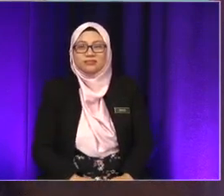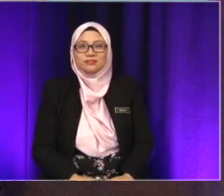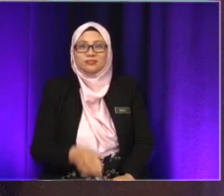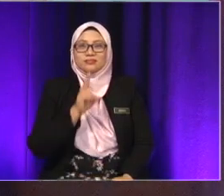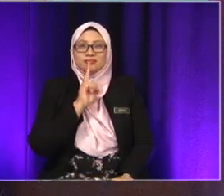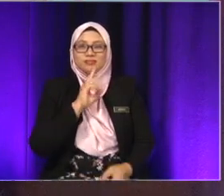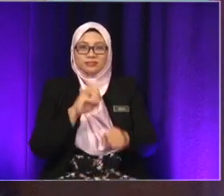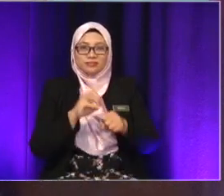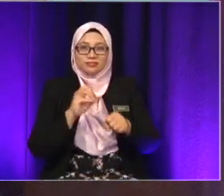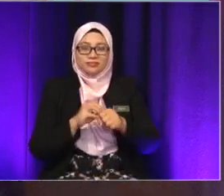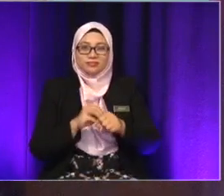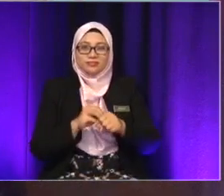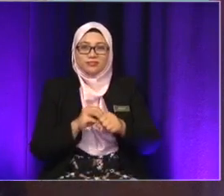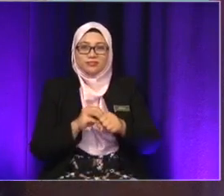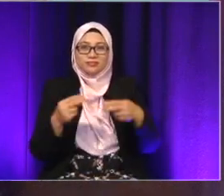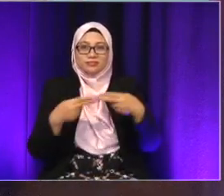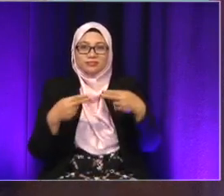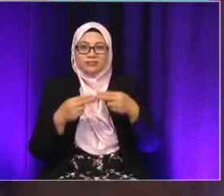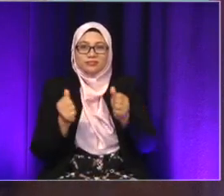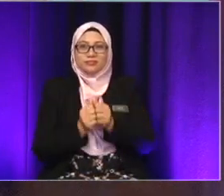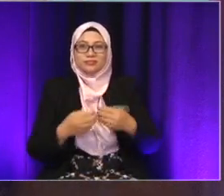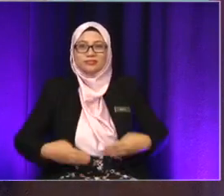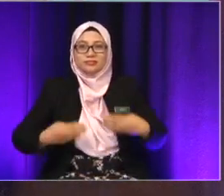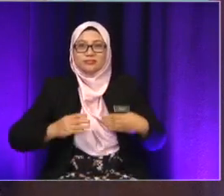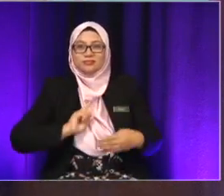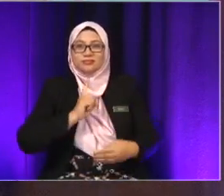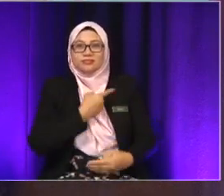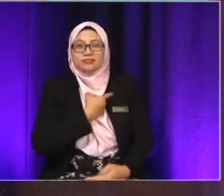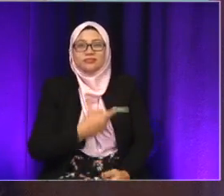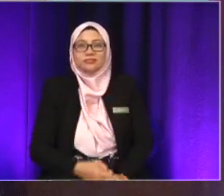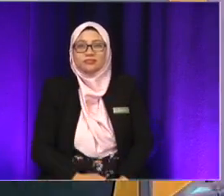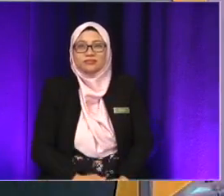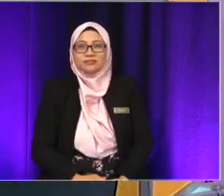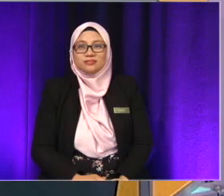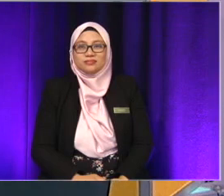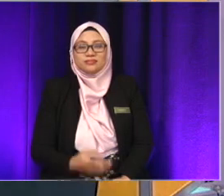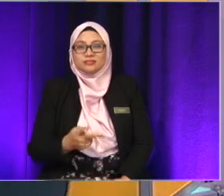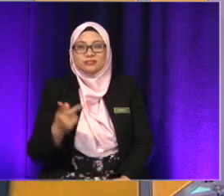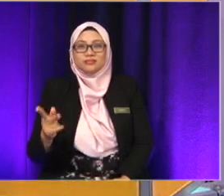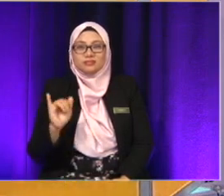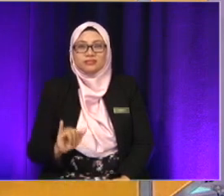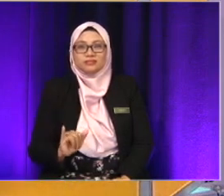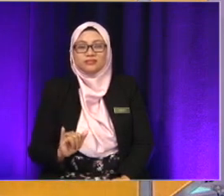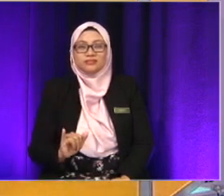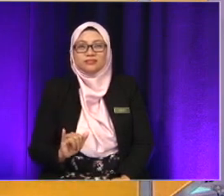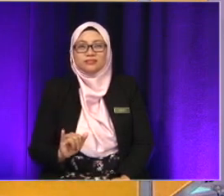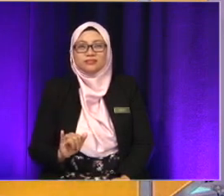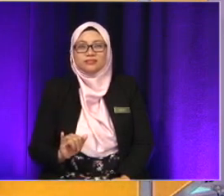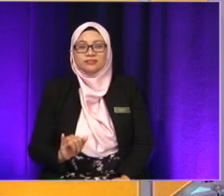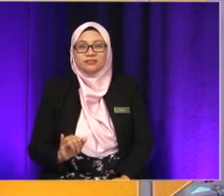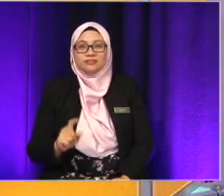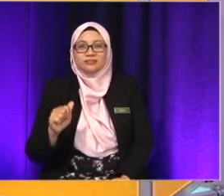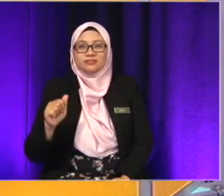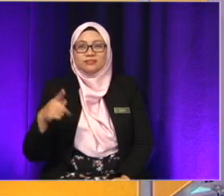sikit dengan tubuh badan kita. Okey. Okey, kita terus lagi insya-Allah. Yang ini yang komponen yang apa inilah tadi dia masuk tadi kan penapis.